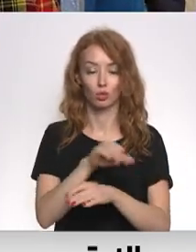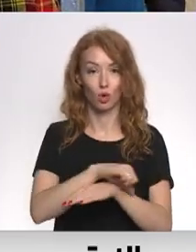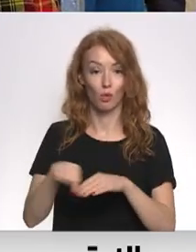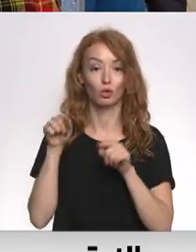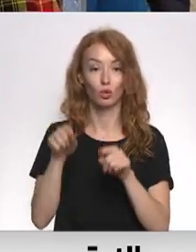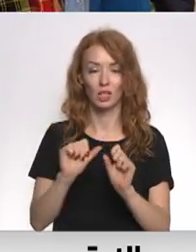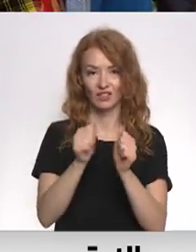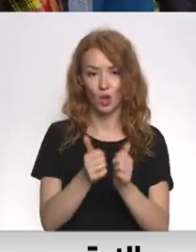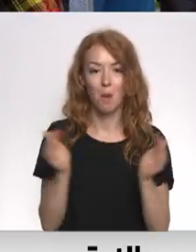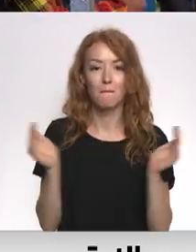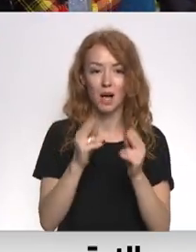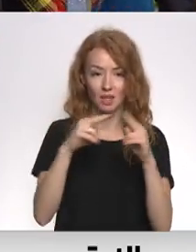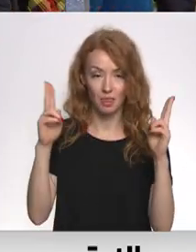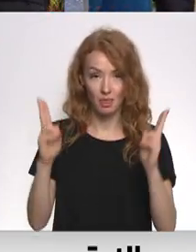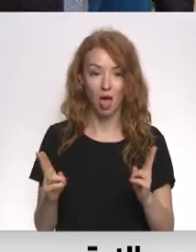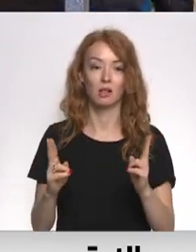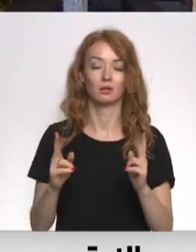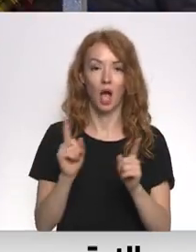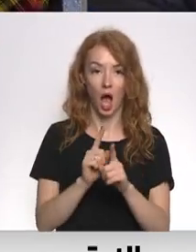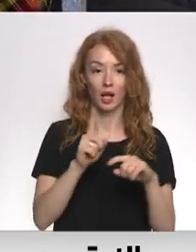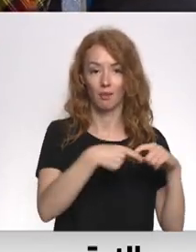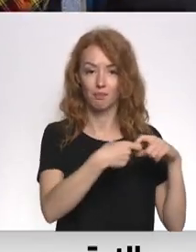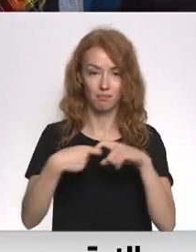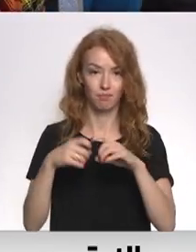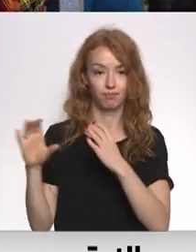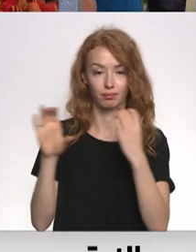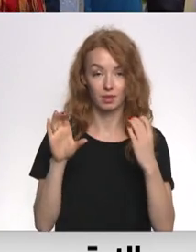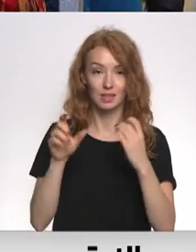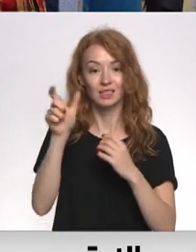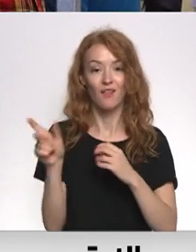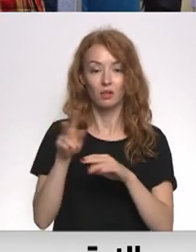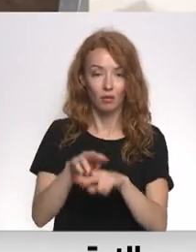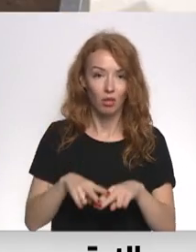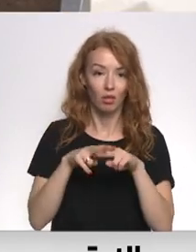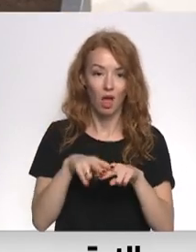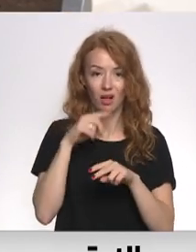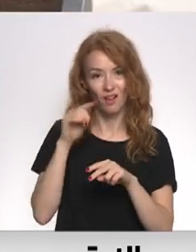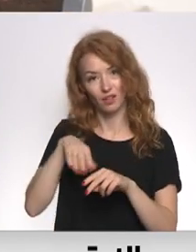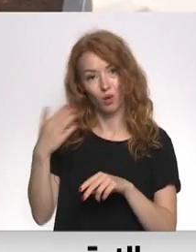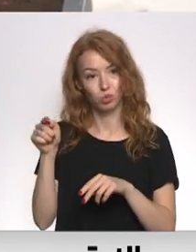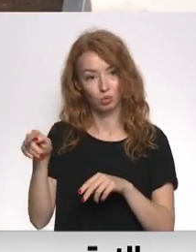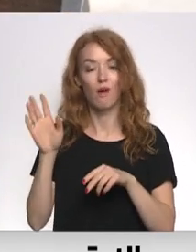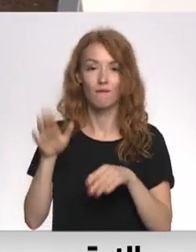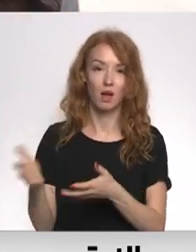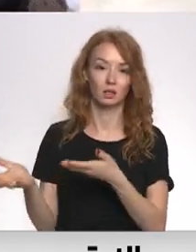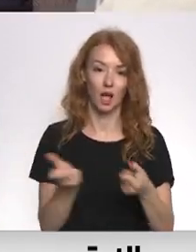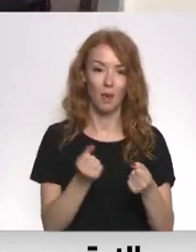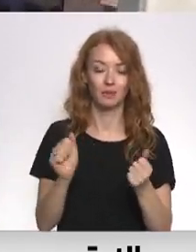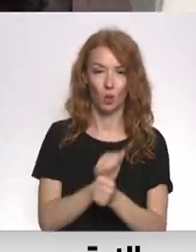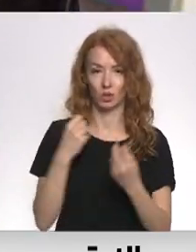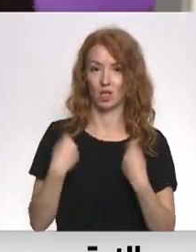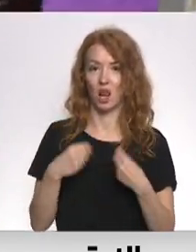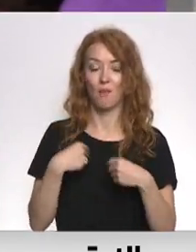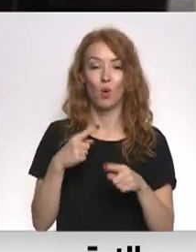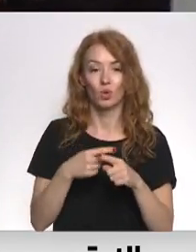Tur izveidot neliela telts un treileris, kurā cilvēki, kas dienām ilgi pavadījuši Krievijas pusē, var saņemt sausas